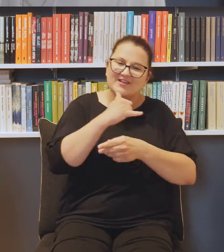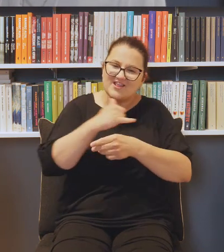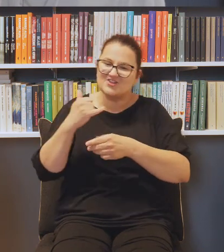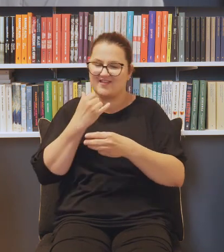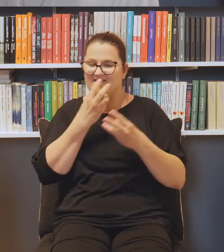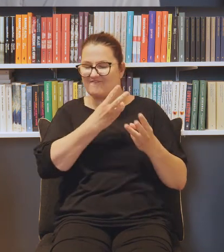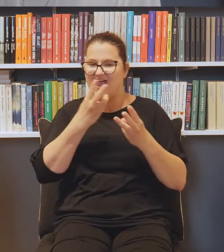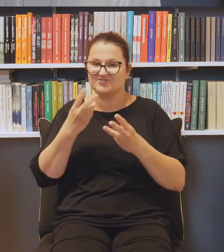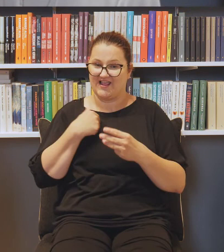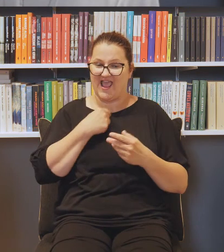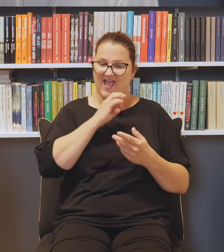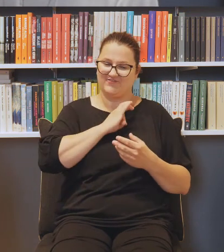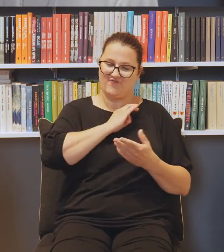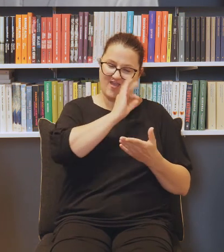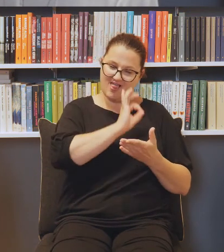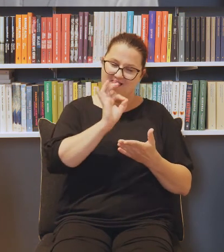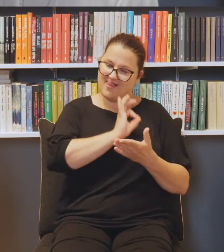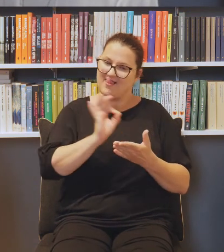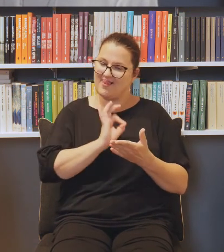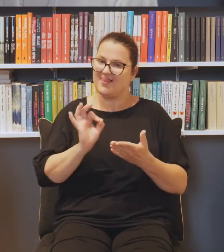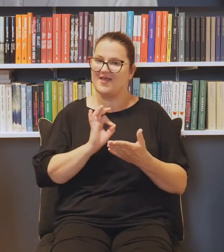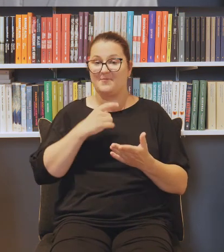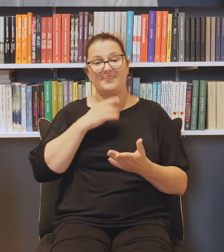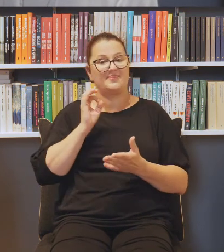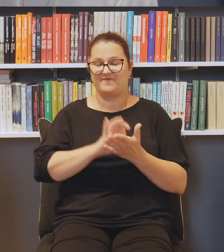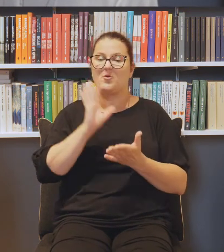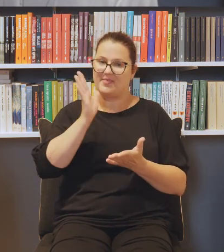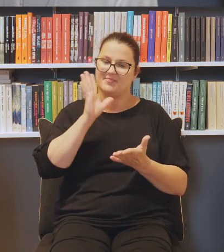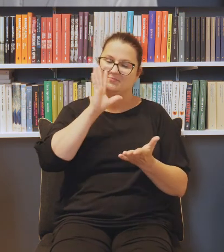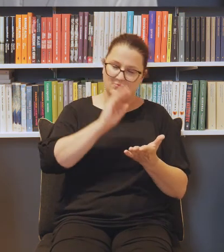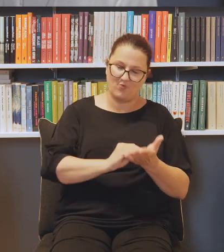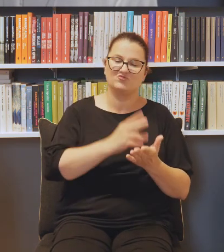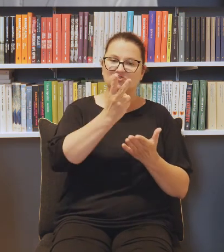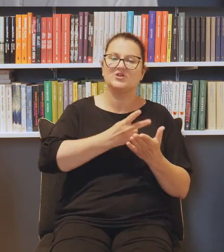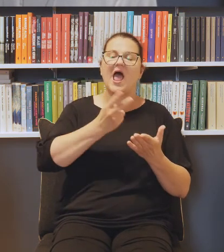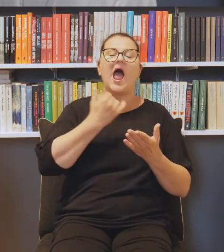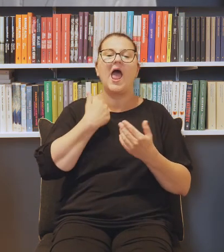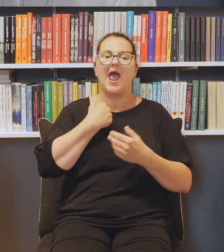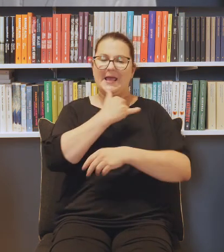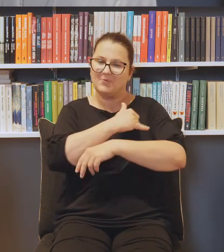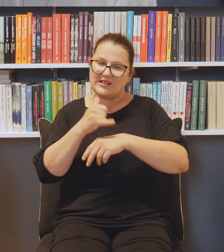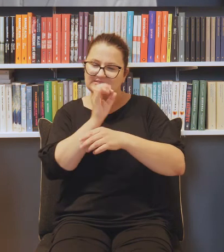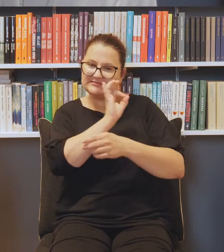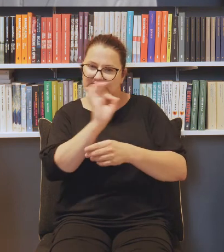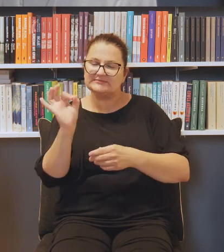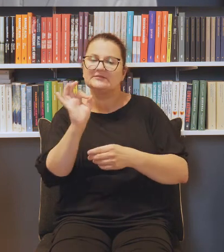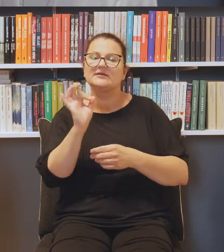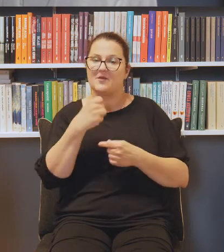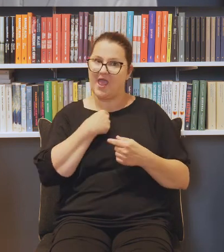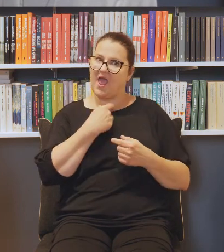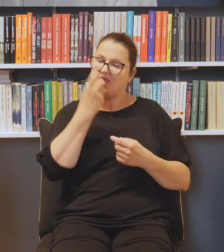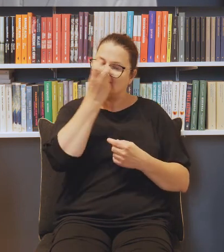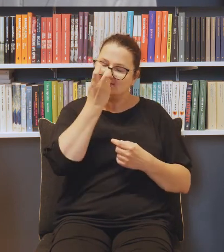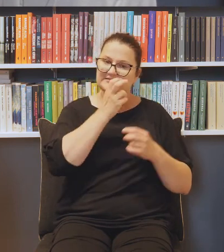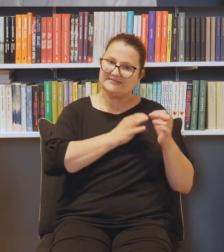które wtedy podkreśliłam. Na pewno przeczytałam ją jeszcze raz, a podkreślałam fragmenty, oprócz tej sfery fabularnej, która mnie